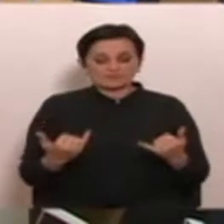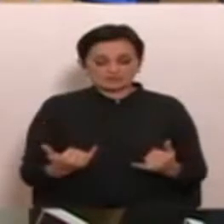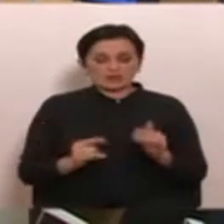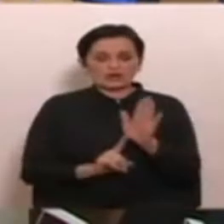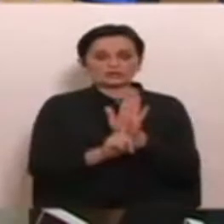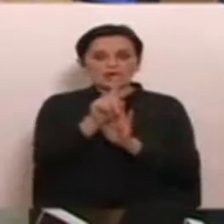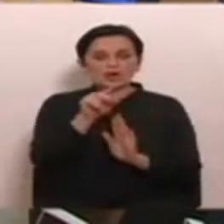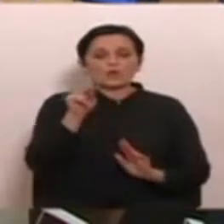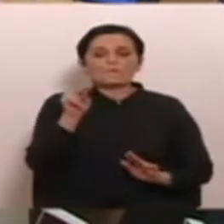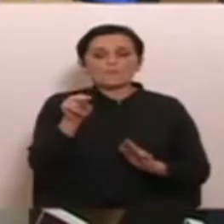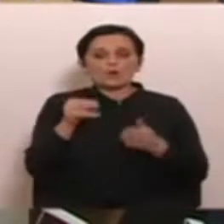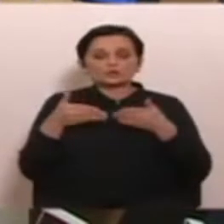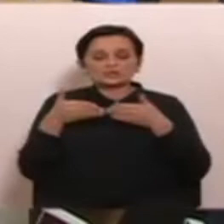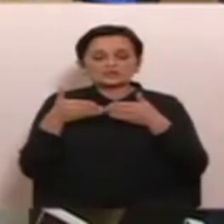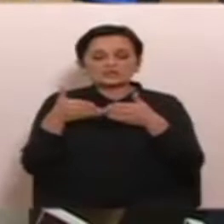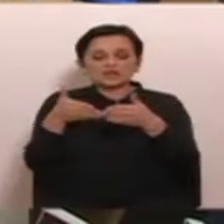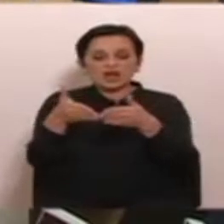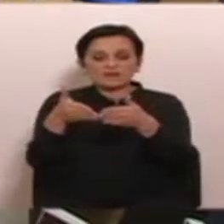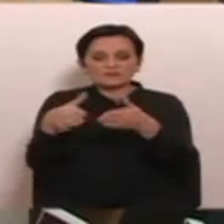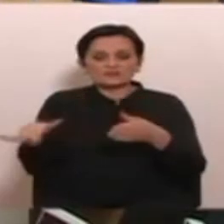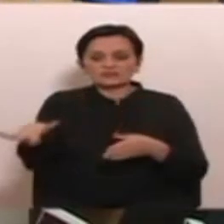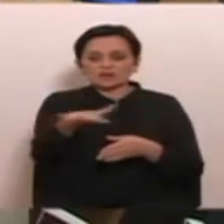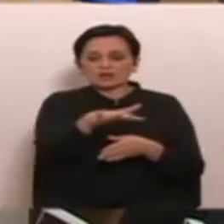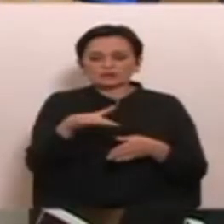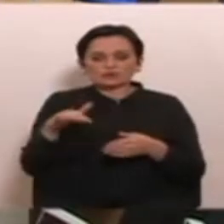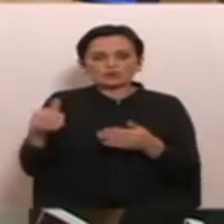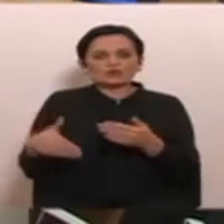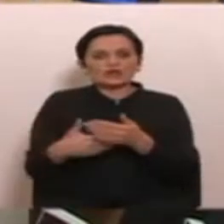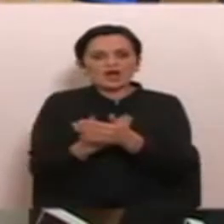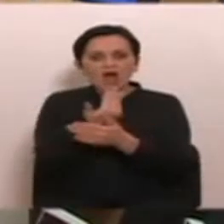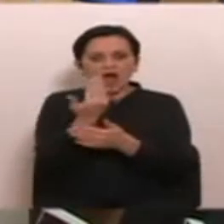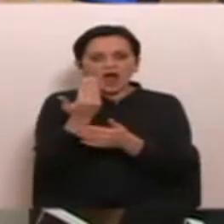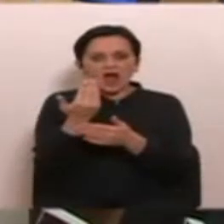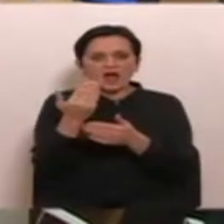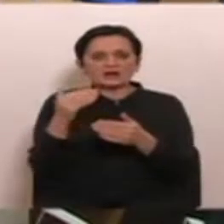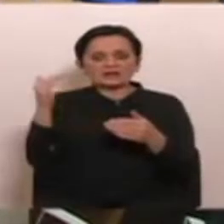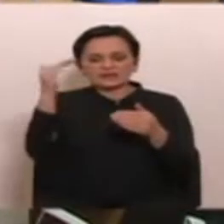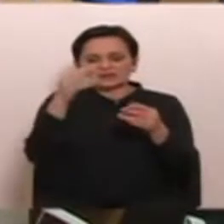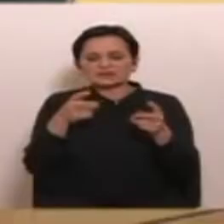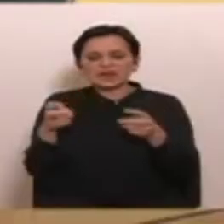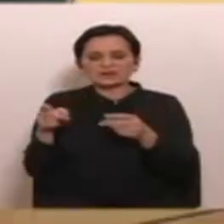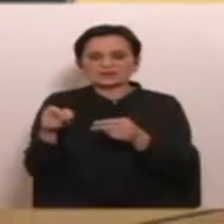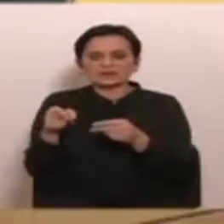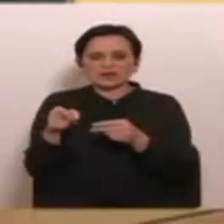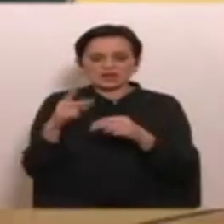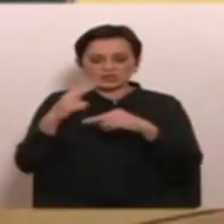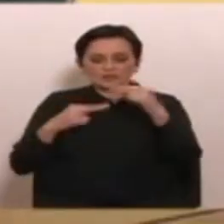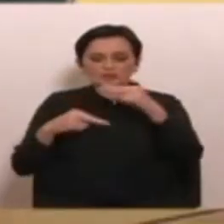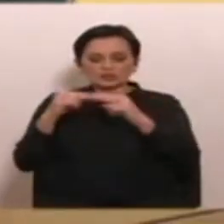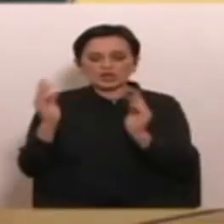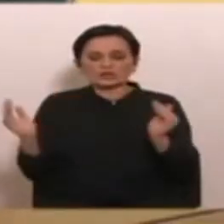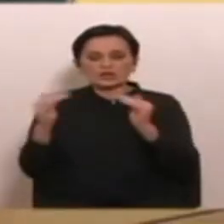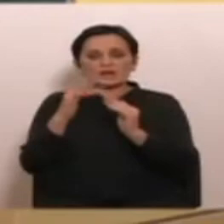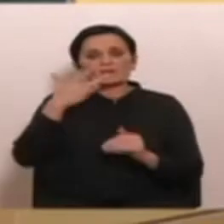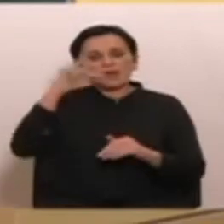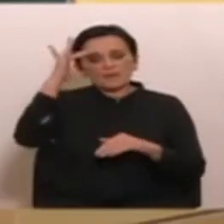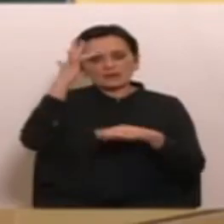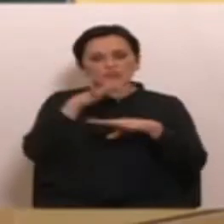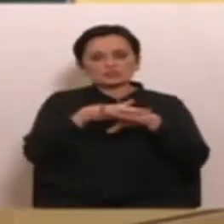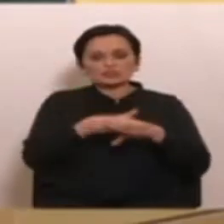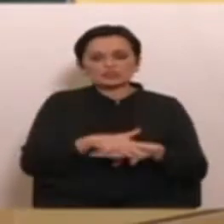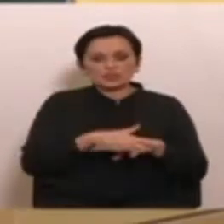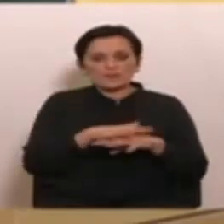ფოთის საზღვაო ნავსადგურის ტერიტორიაზე ახალი ტერმინალების მშენებლობის პროექტი, რომელიც ამერიკის შეერთებული შტატების